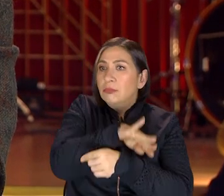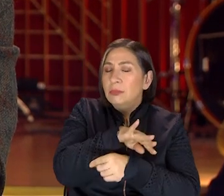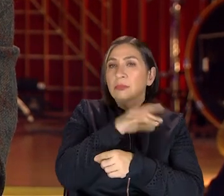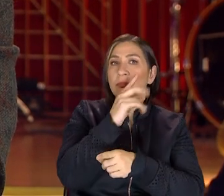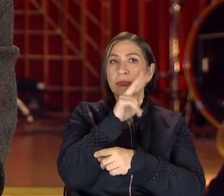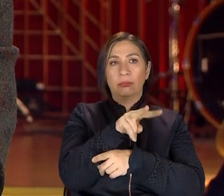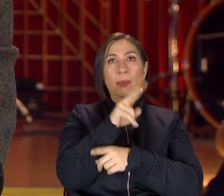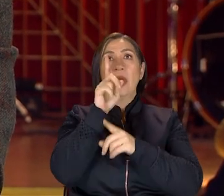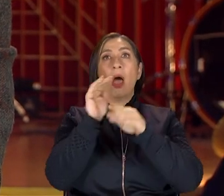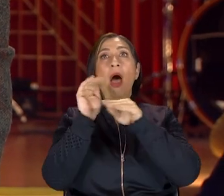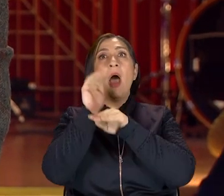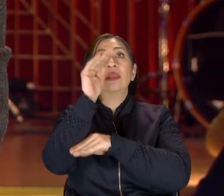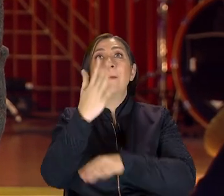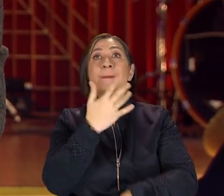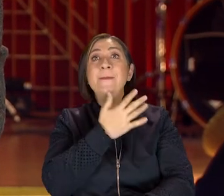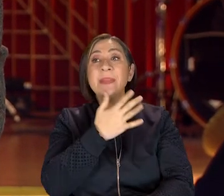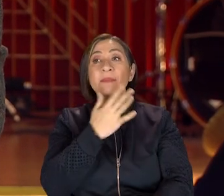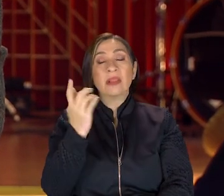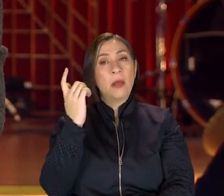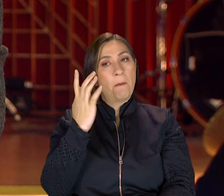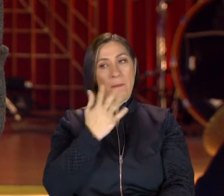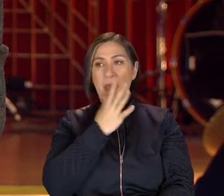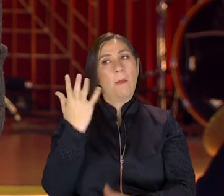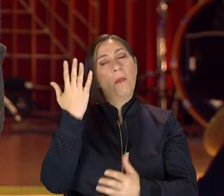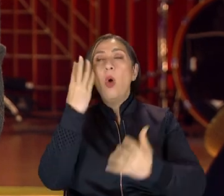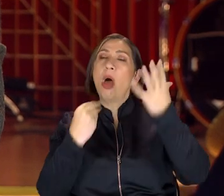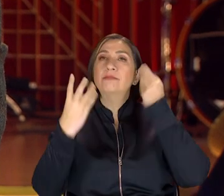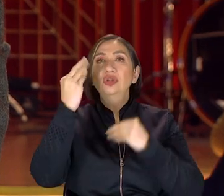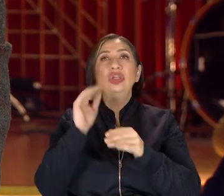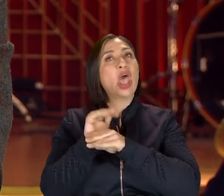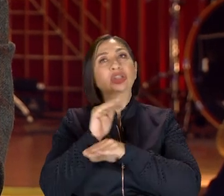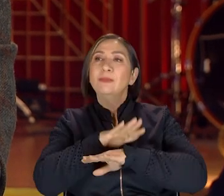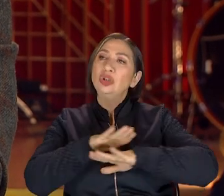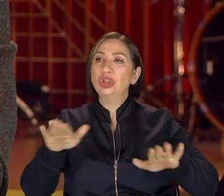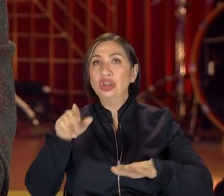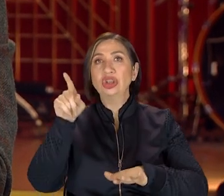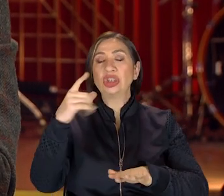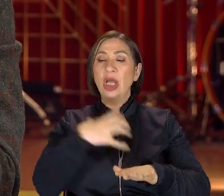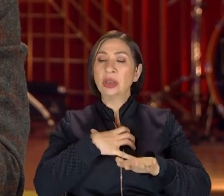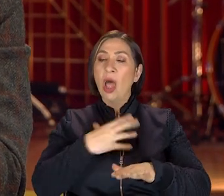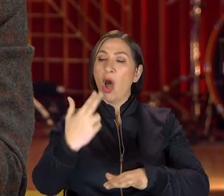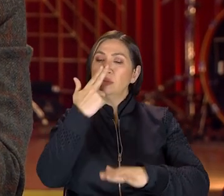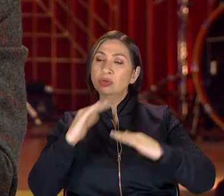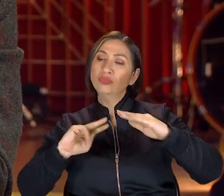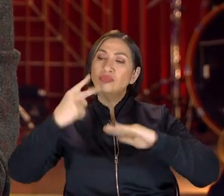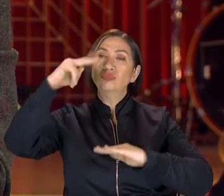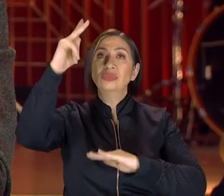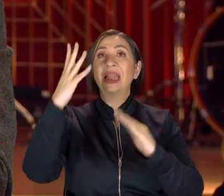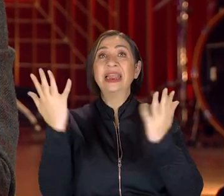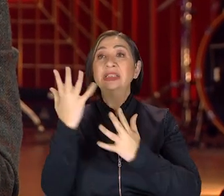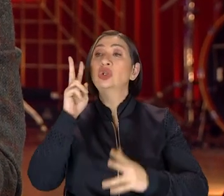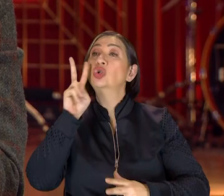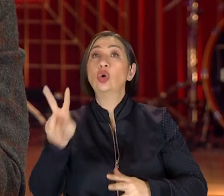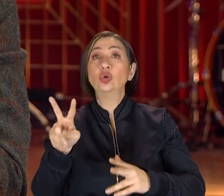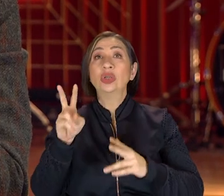bir hayatın bilimini tatmış değil mi? Doruğuna ulaşmış, nesini görmüş,